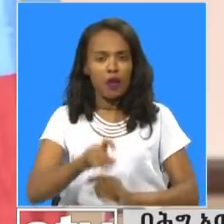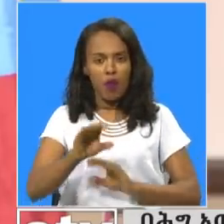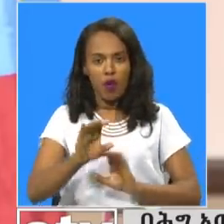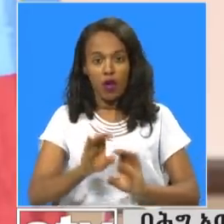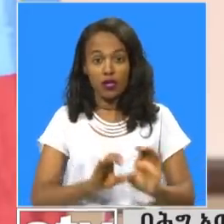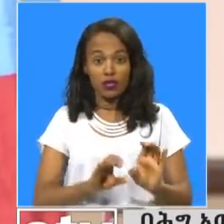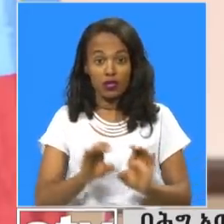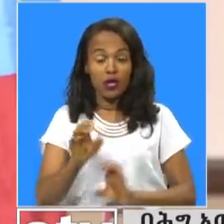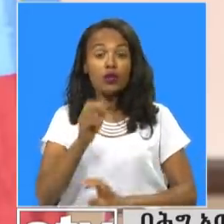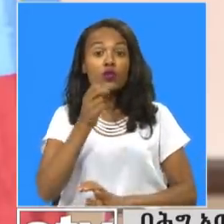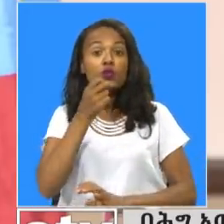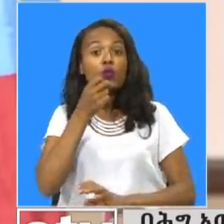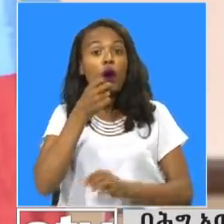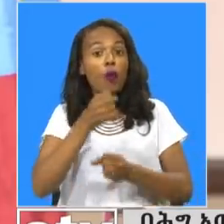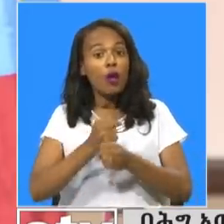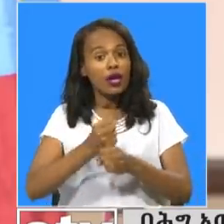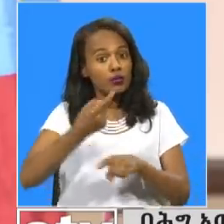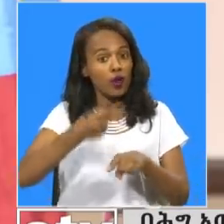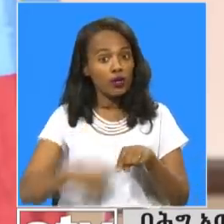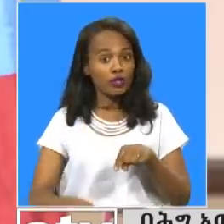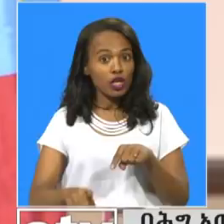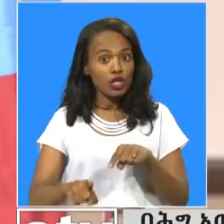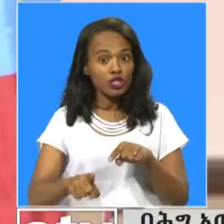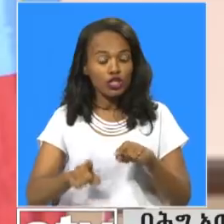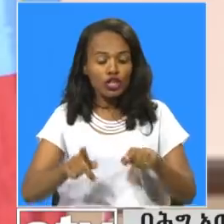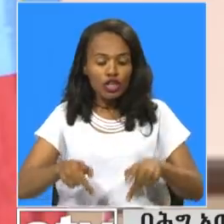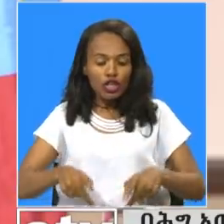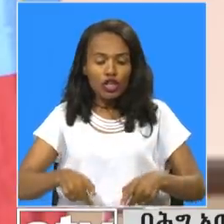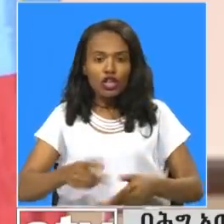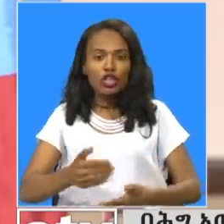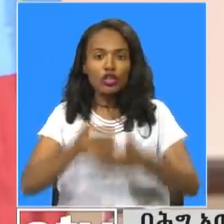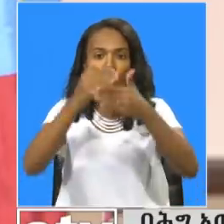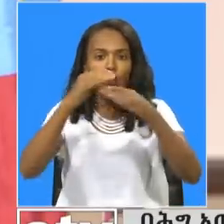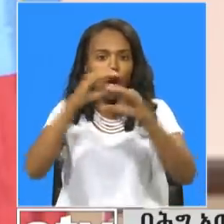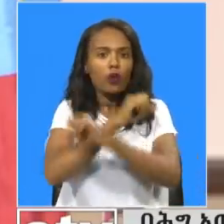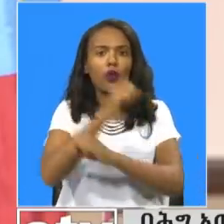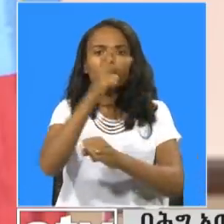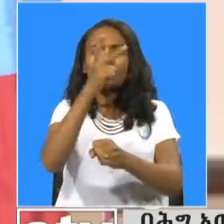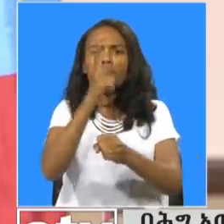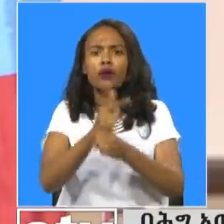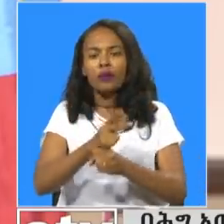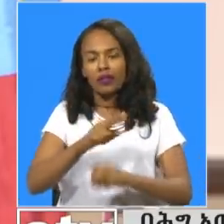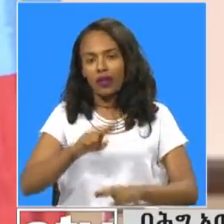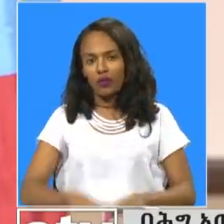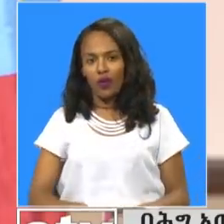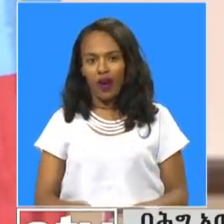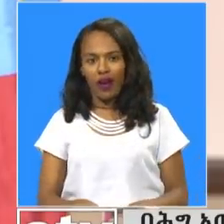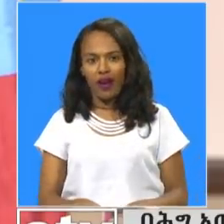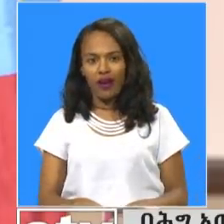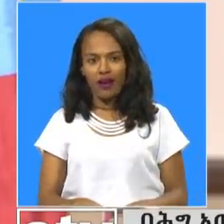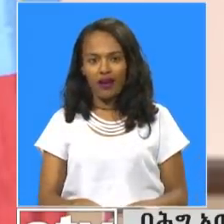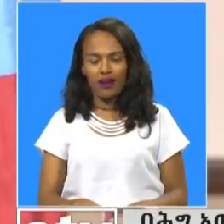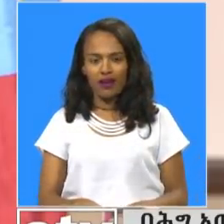አድርገን ውሃ መያዝ ባለመቻላችን ግድቡ አልቆ 3 አመት ተቀምጧል።